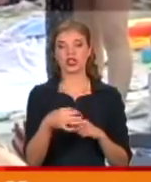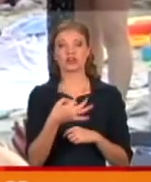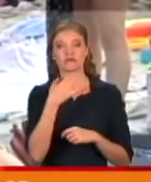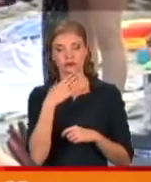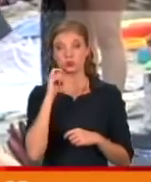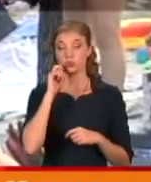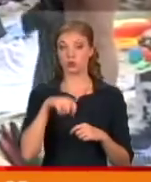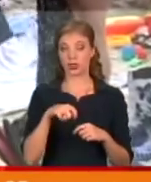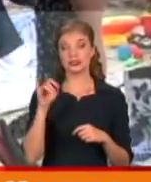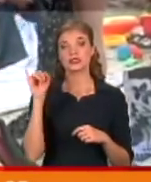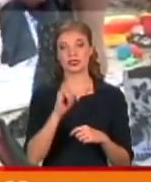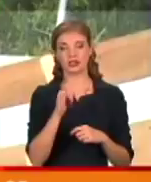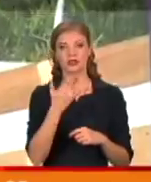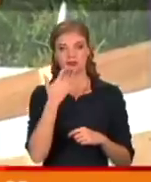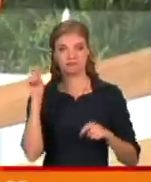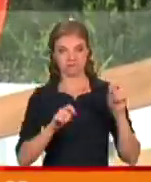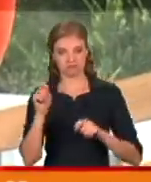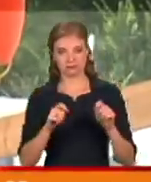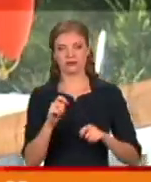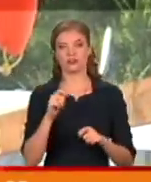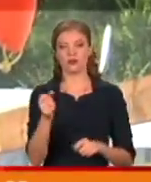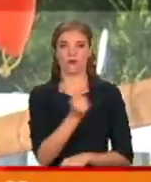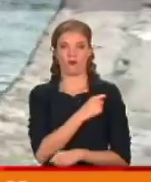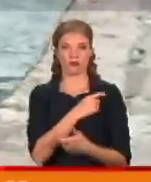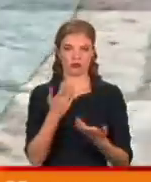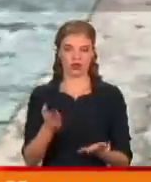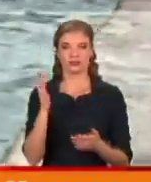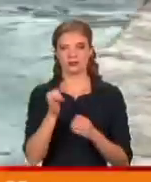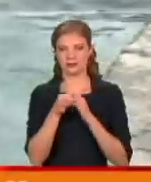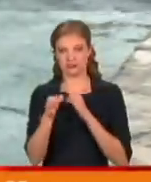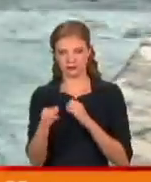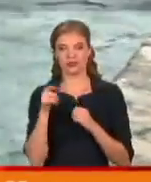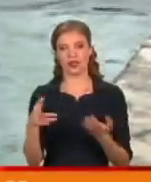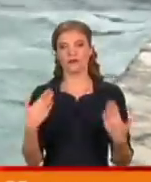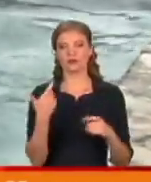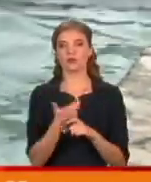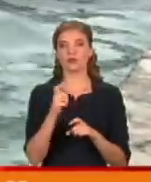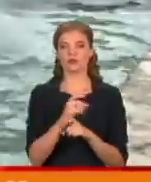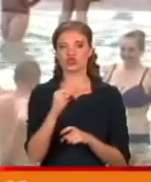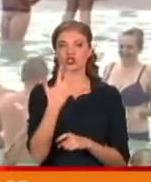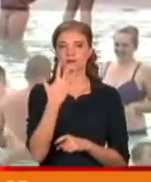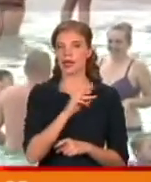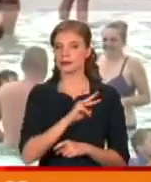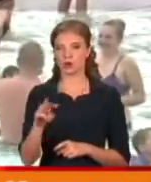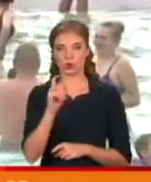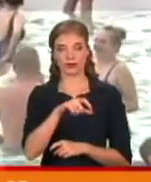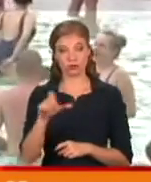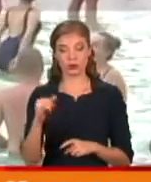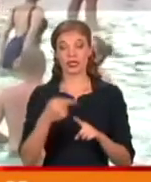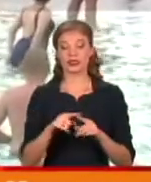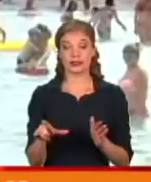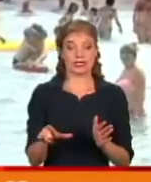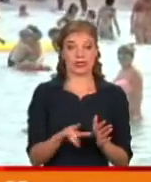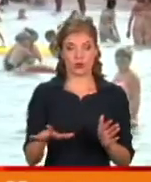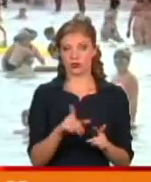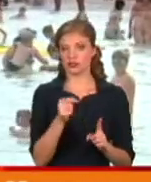уподобали і українці, і чужоземні туристи нашу Одесу та її область. Там відпочило більш ніж 5 мільйонів людей. І це